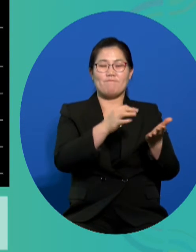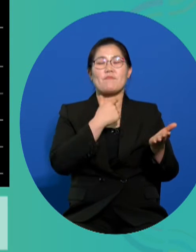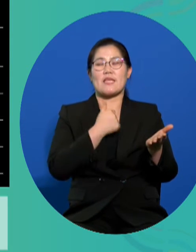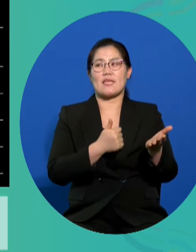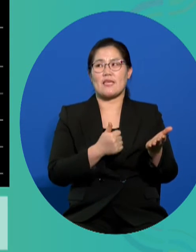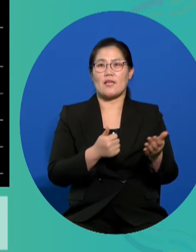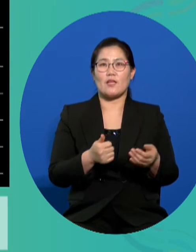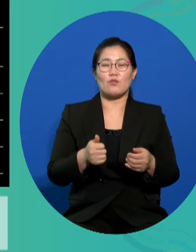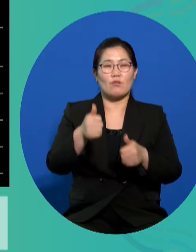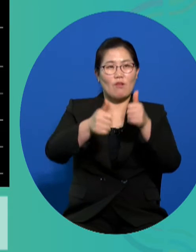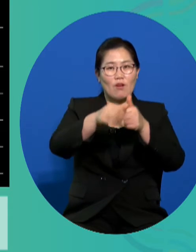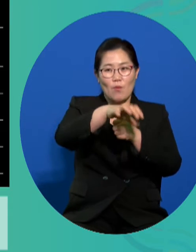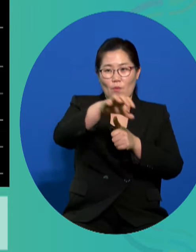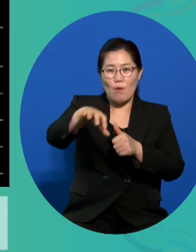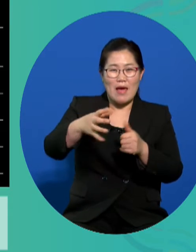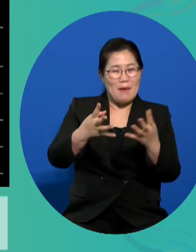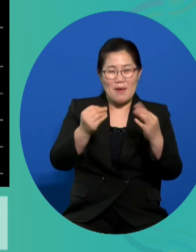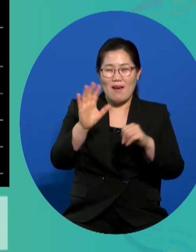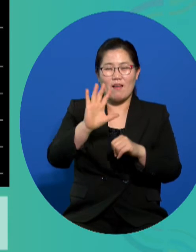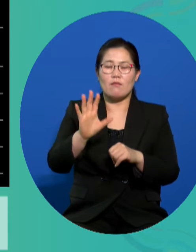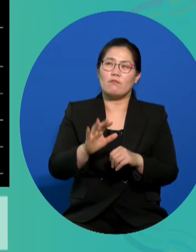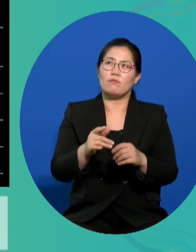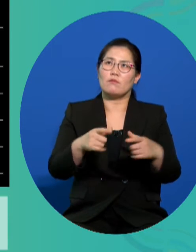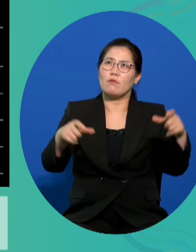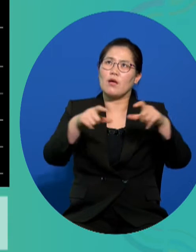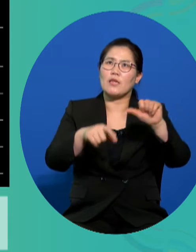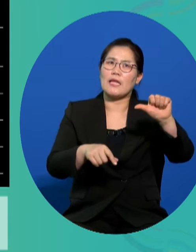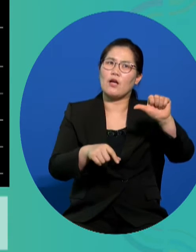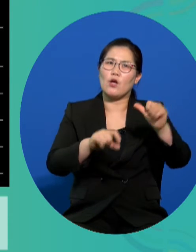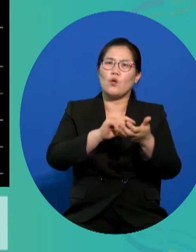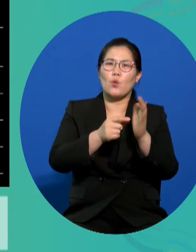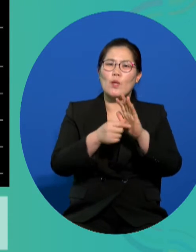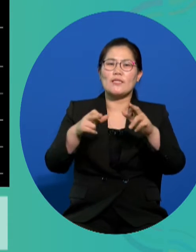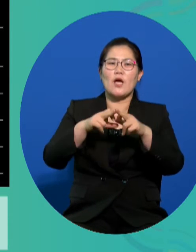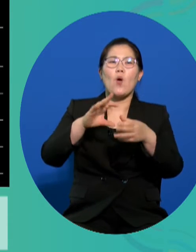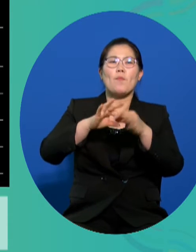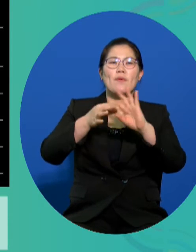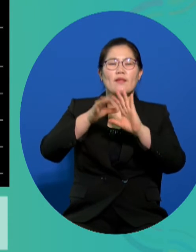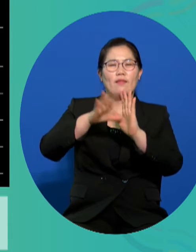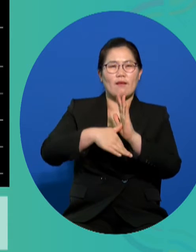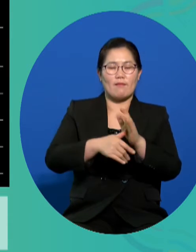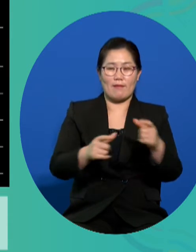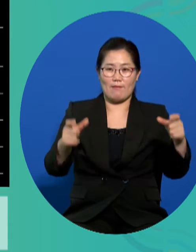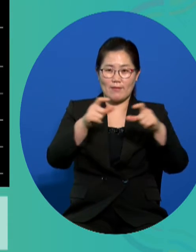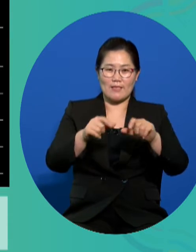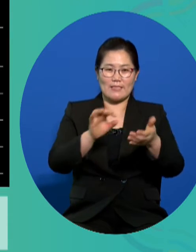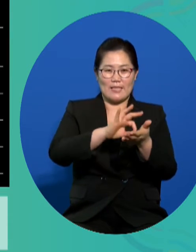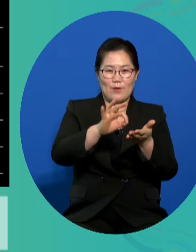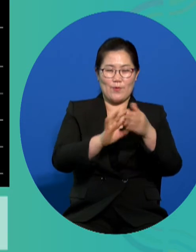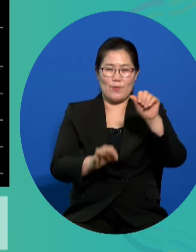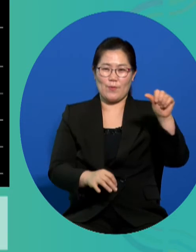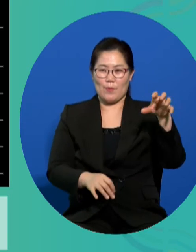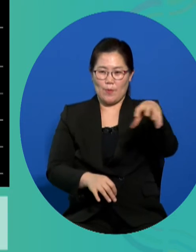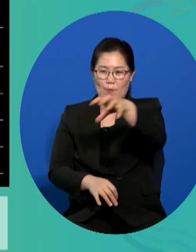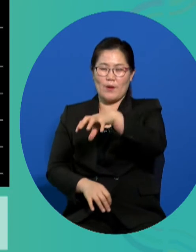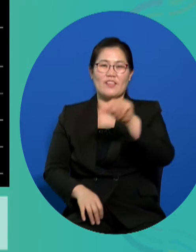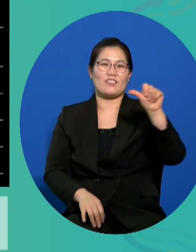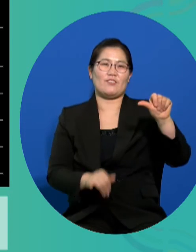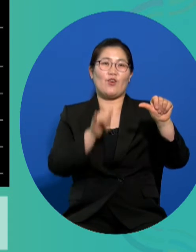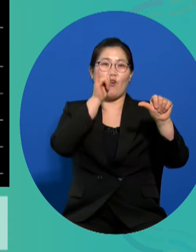경기장을 사용하지는 않았지만 한 5개 정도의 패럴림픽 경기장을 활용을 했는데 이 경기장을 활용을 해서